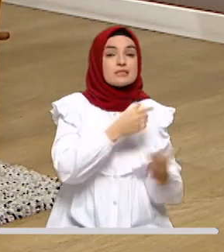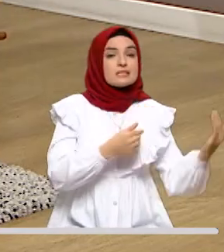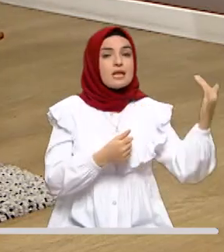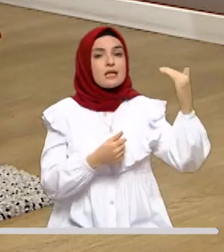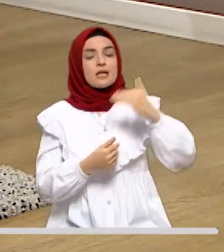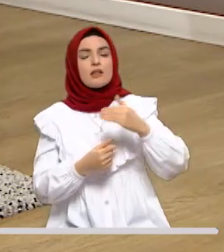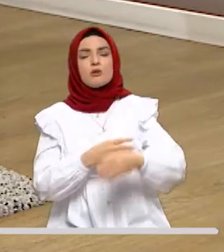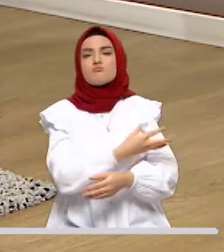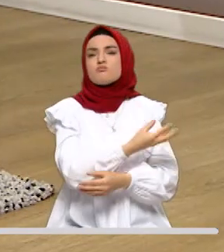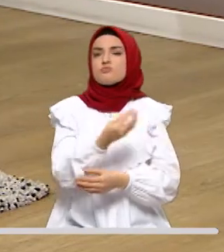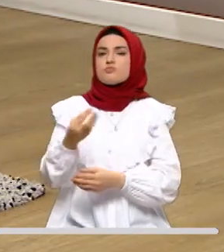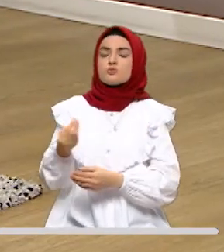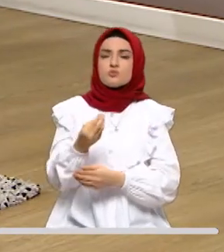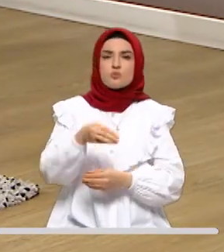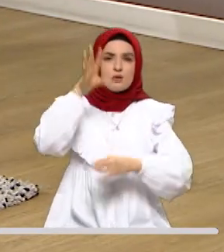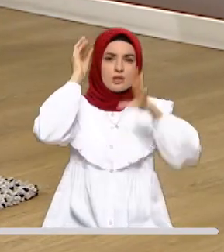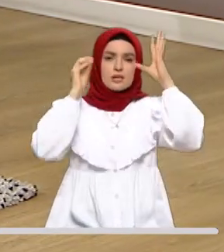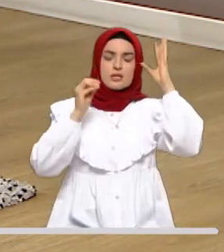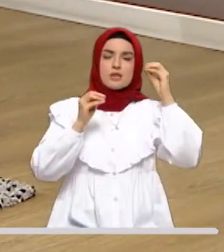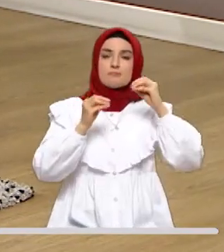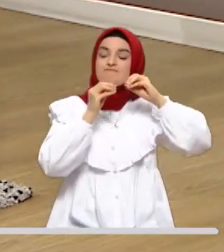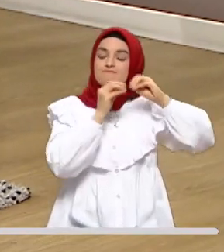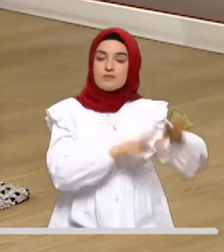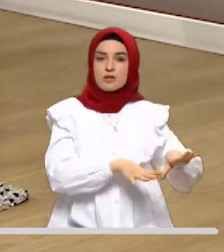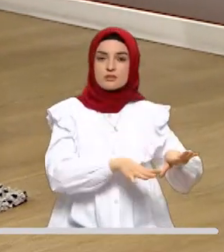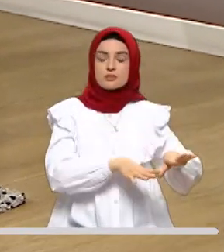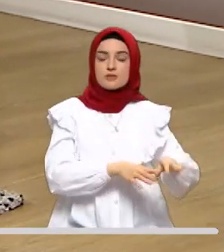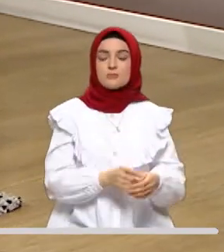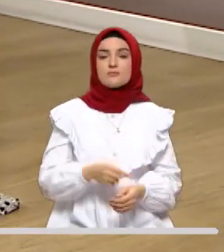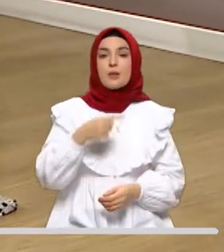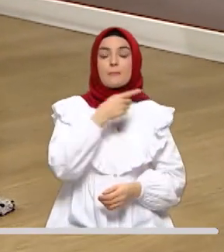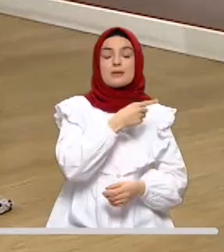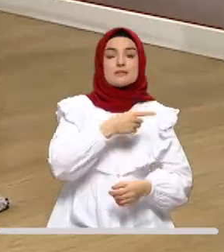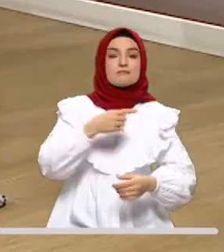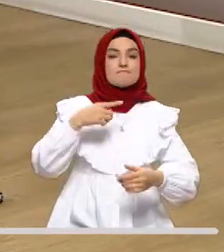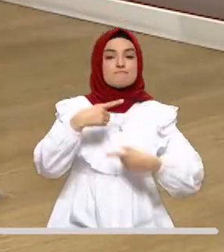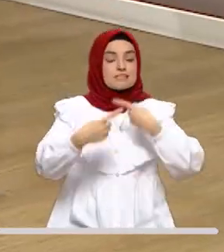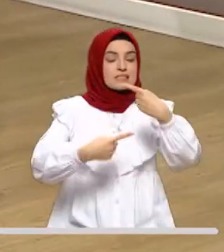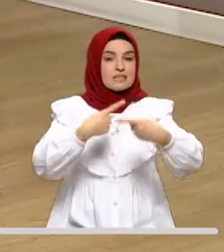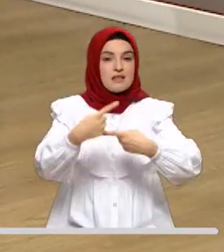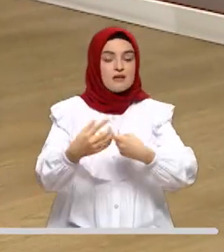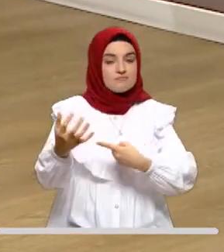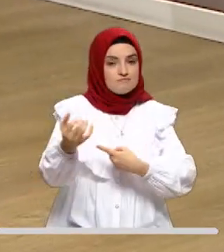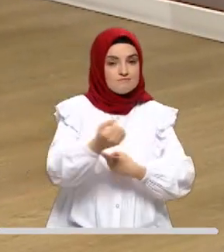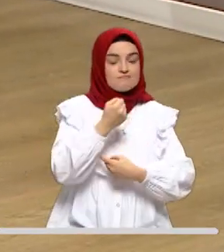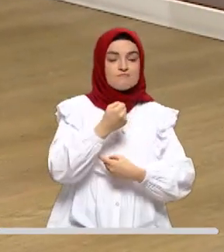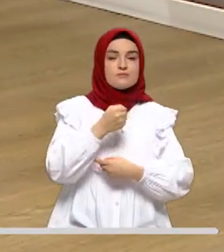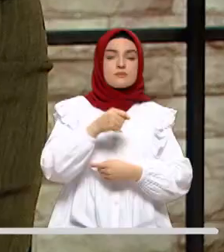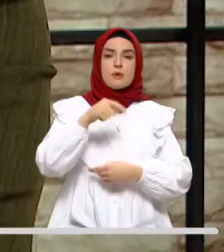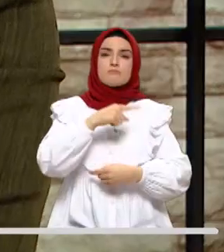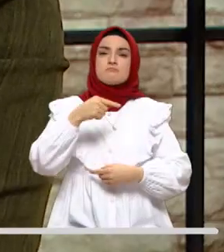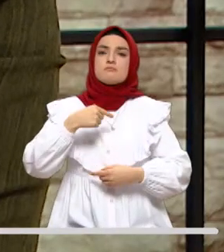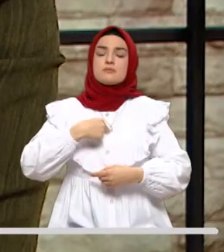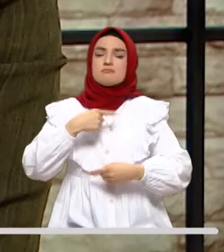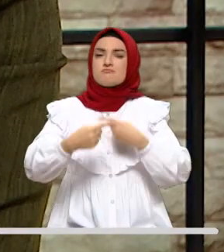birçoğu ilmi, fenni bıraktılar. Batının geleneklerini aldı geldiler ve bizim